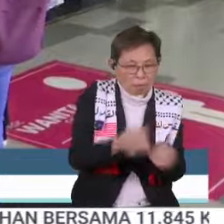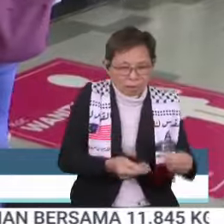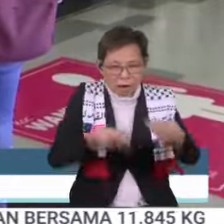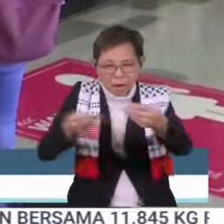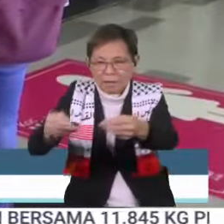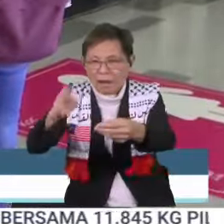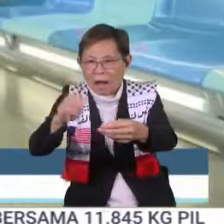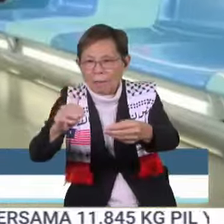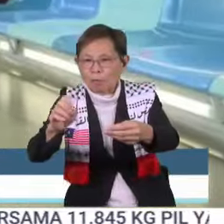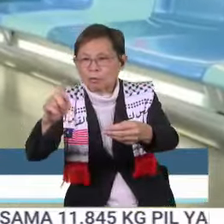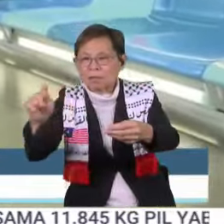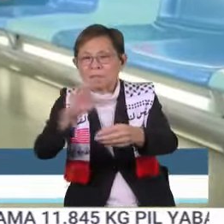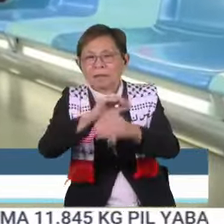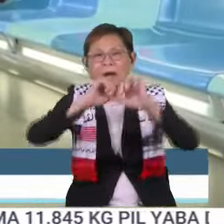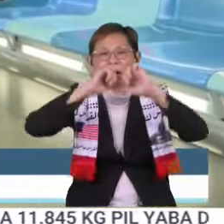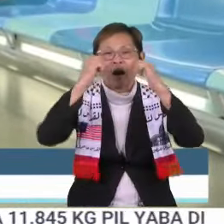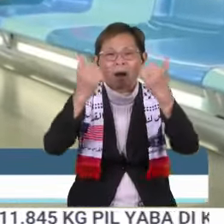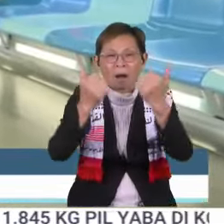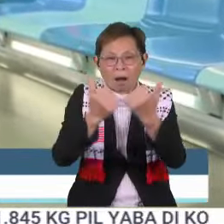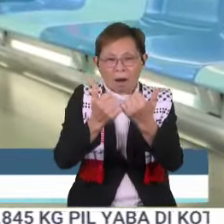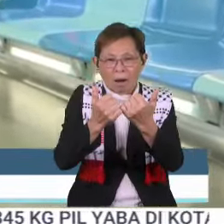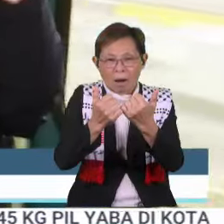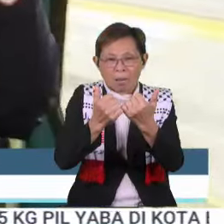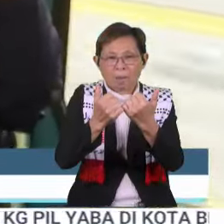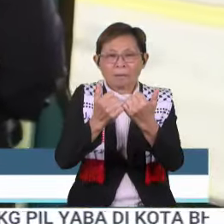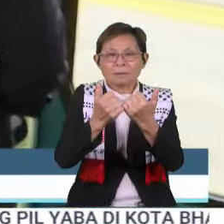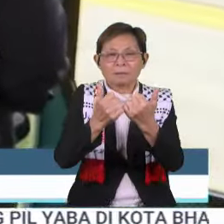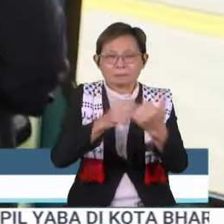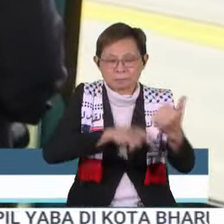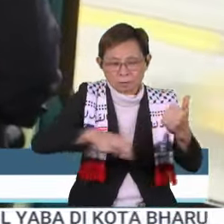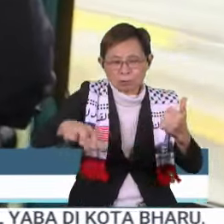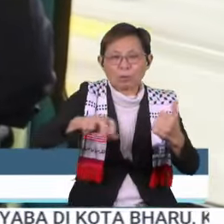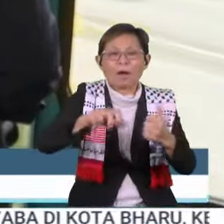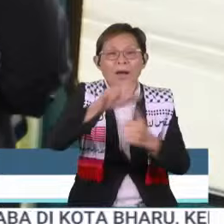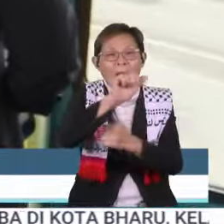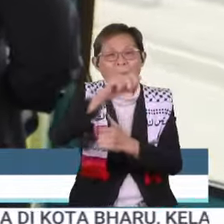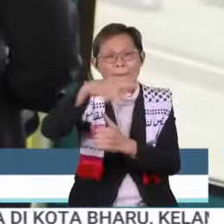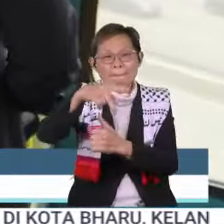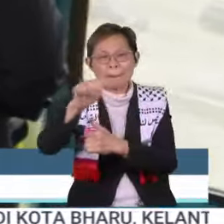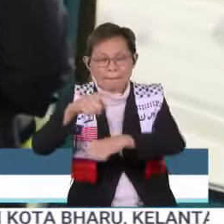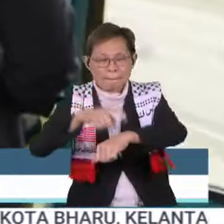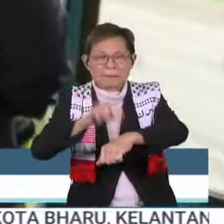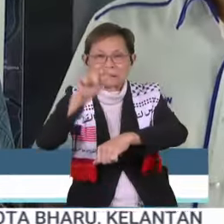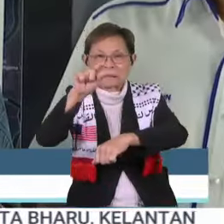Kementerian Pengangkutan dan Agensi Pengangkutan Awam Darat dalam masa terdekat.